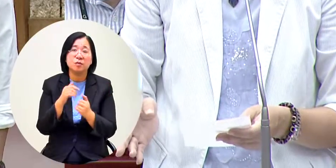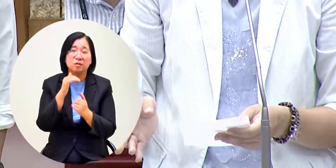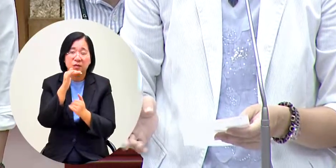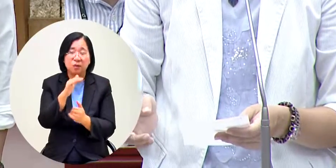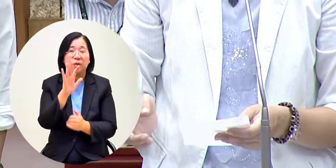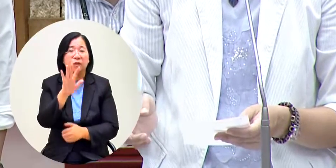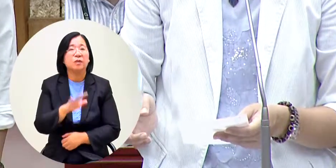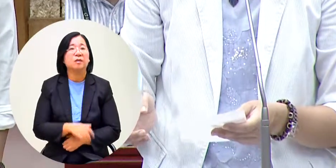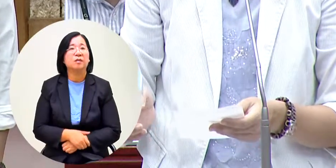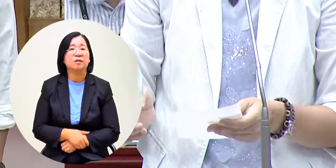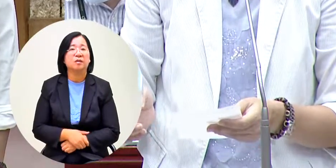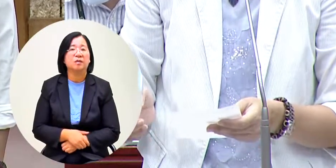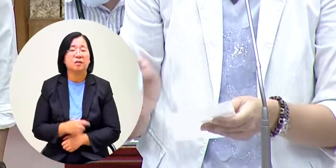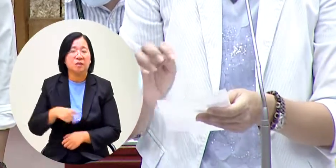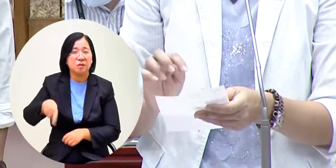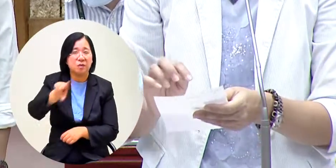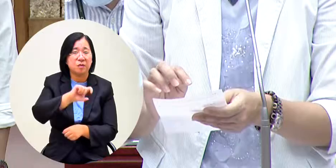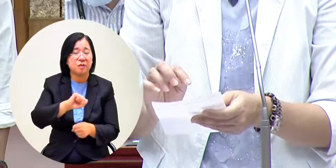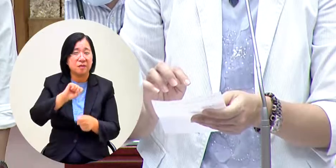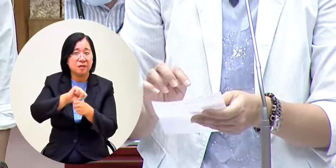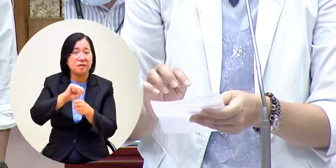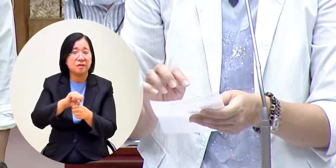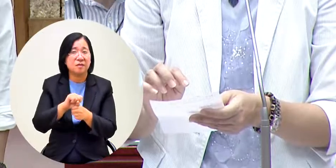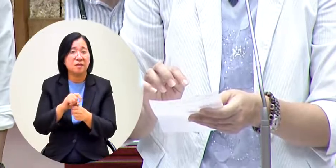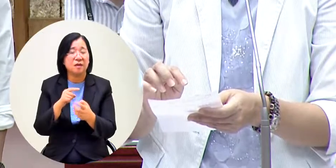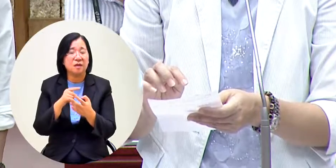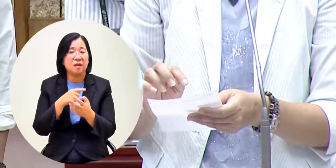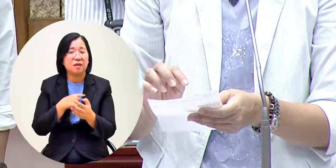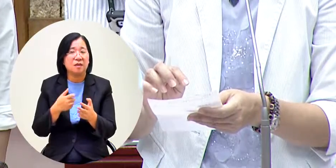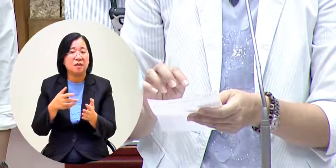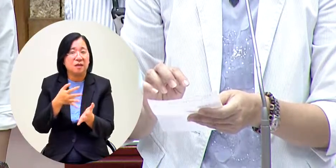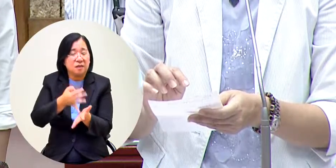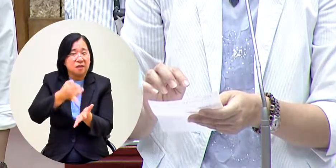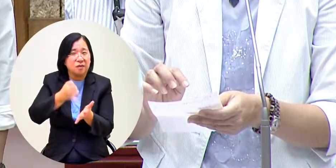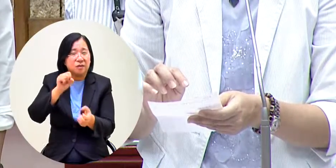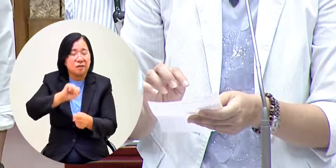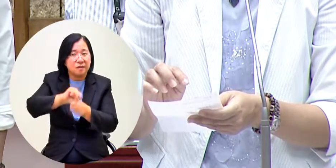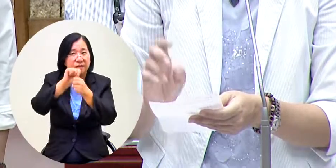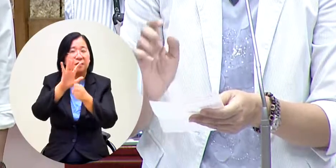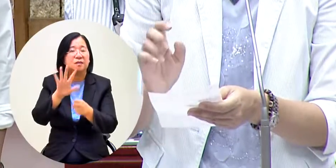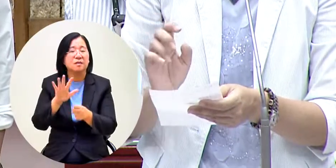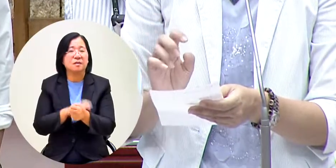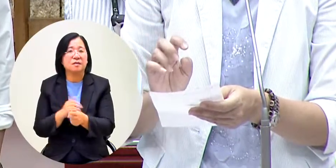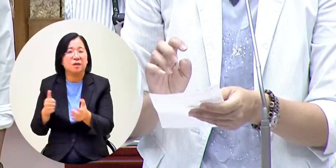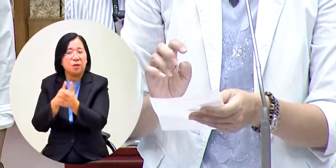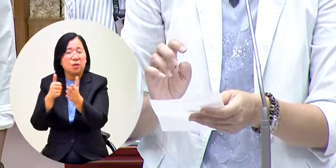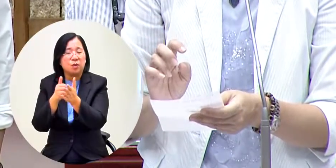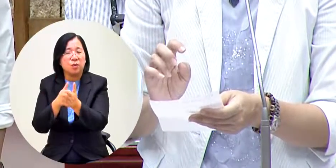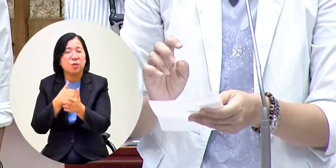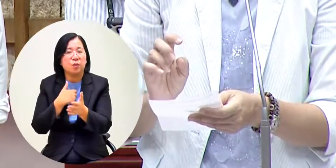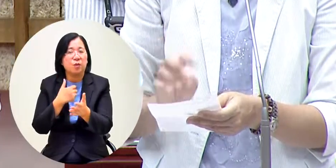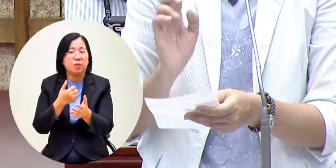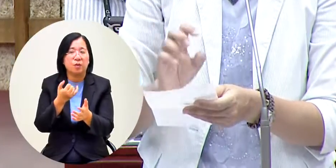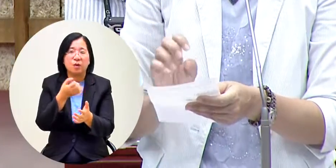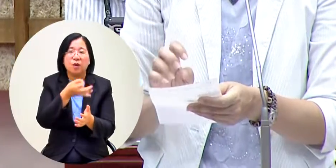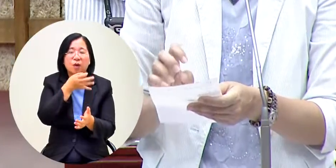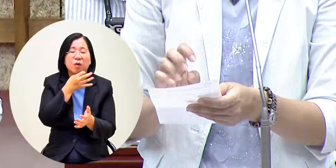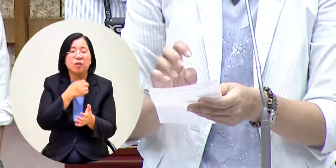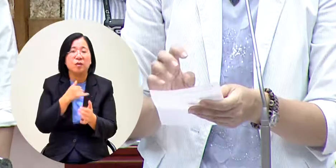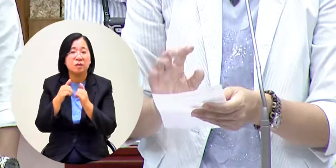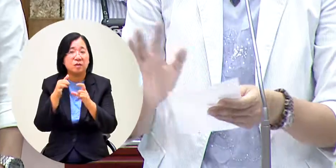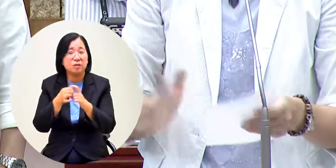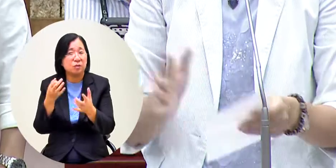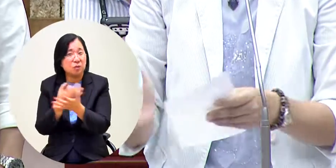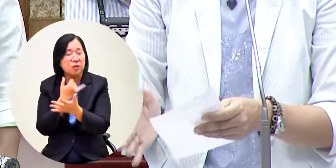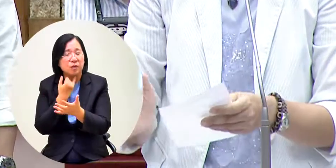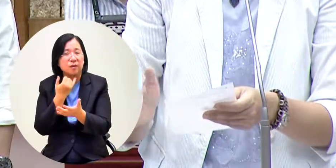环状再加密班次，或许就可以。同时有接驳功能，又可以维持那个运量，又可以解决社区的不足。 对，所以我们